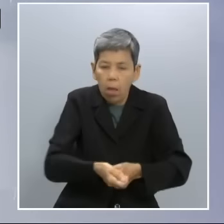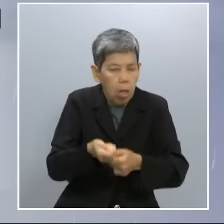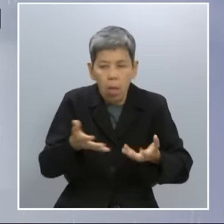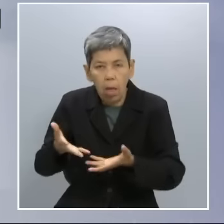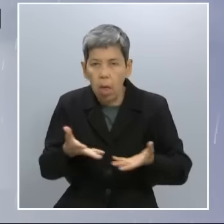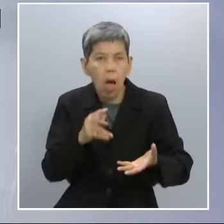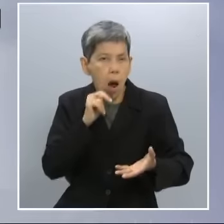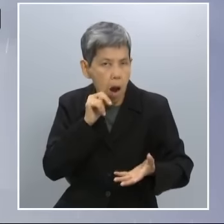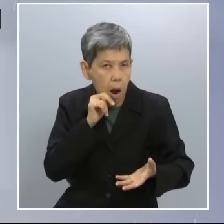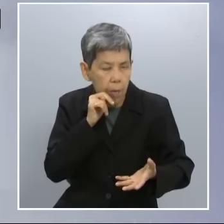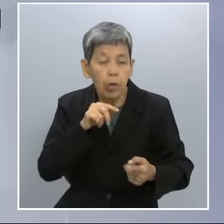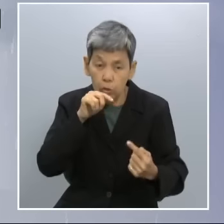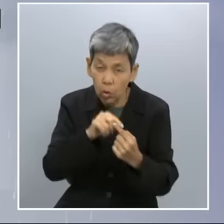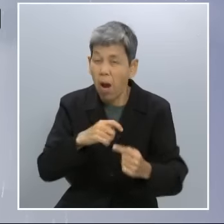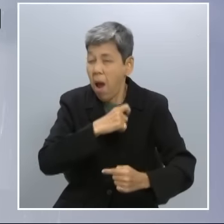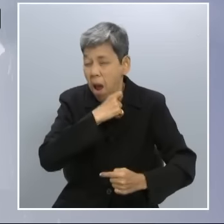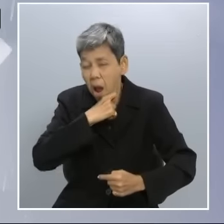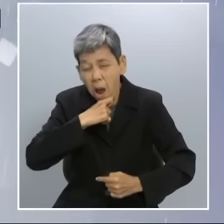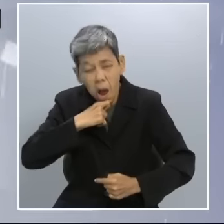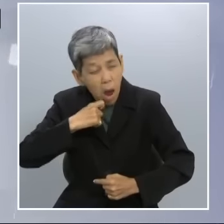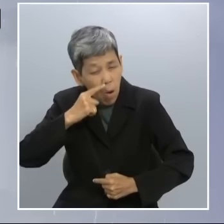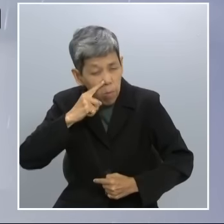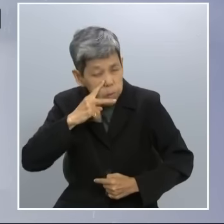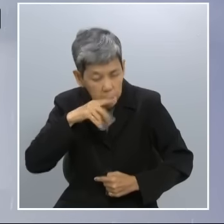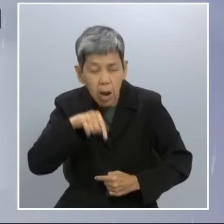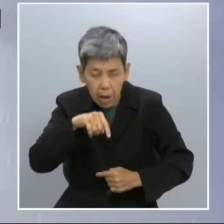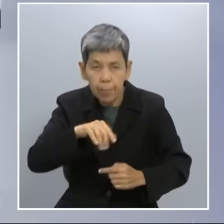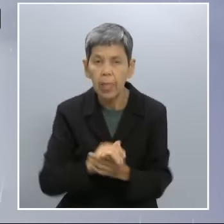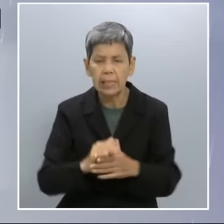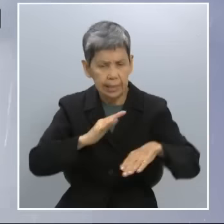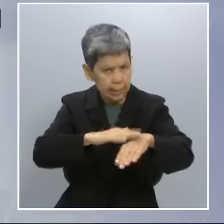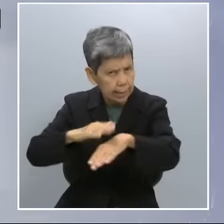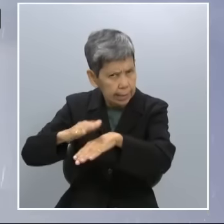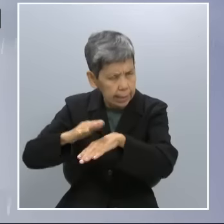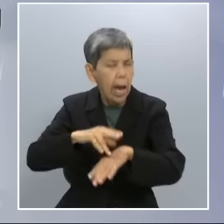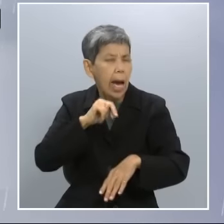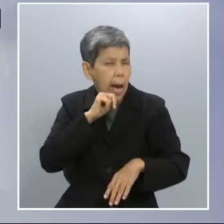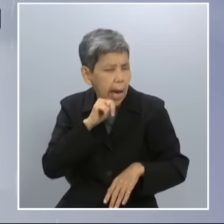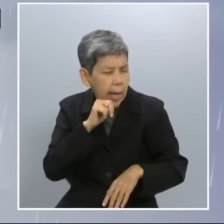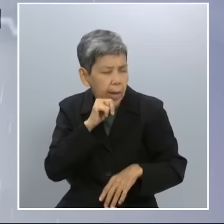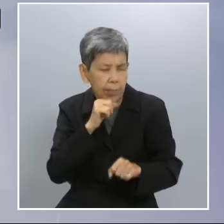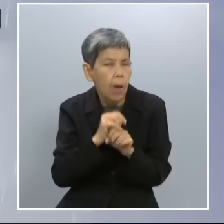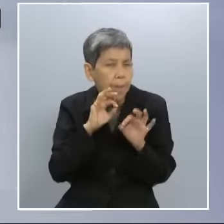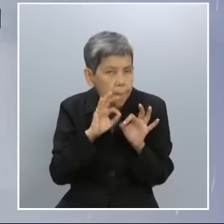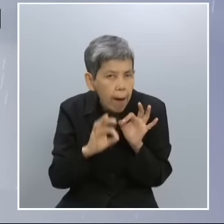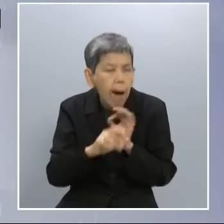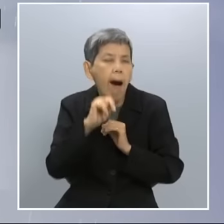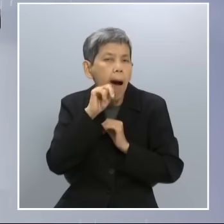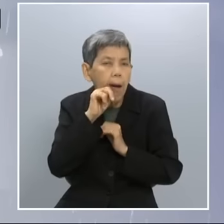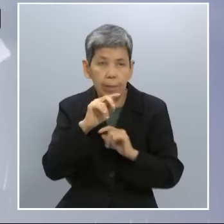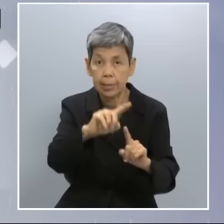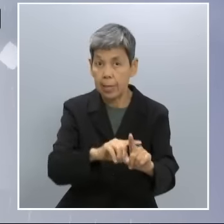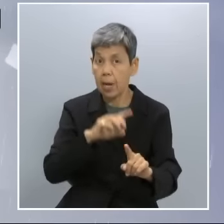ที่โดยเฉพาะพื้นที่แล้งซ้ำซักนอกชนประธานเตือนประชาชนให้ใช้น้ำให้เกิดประโยชน์สูงสุดเดือน